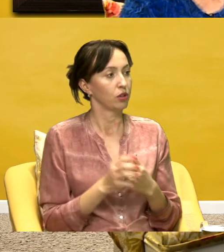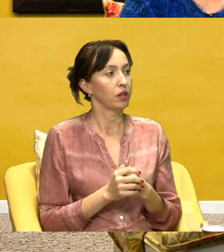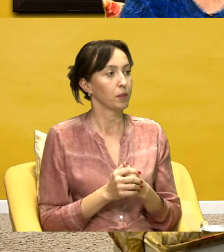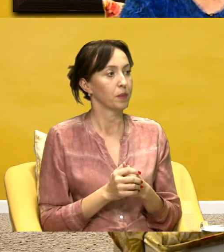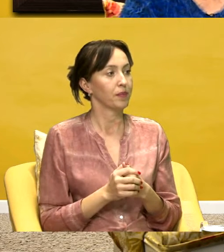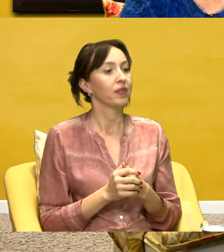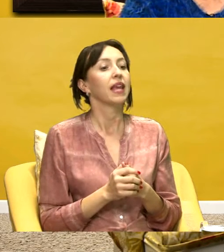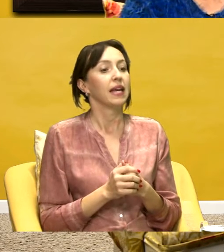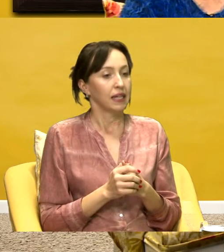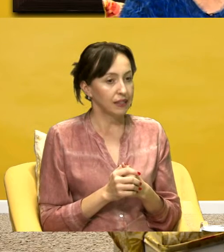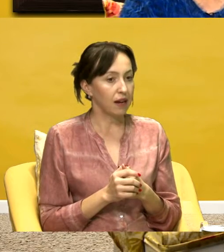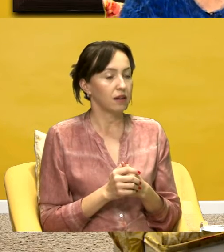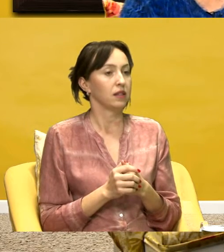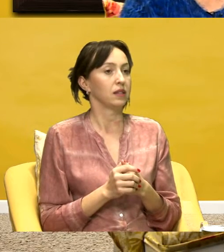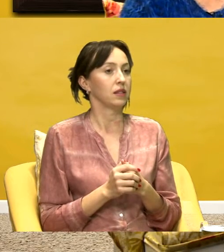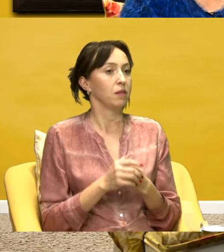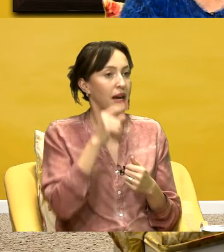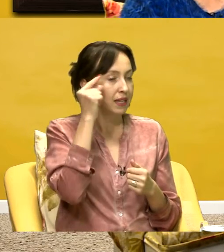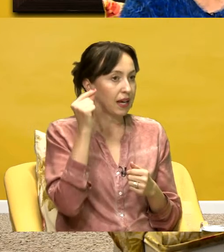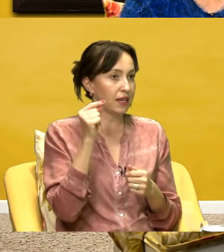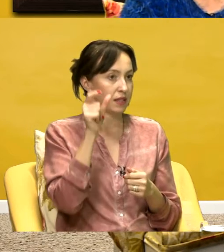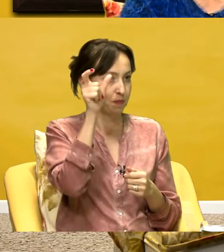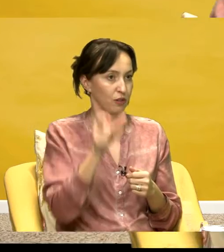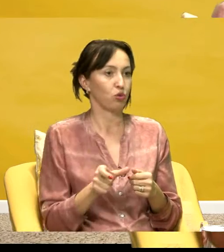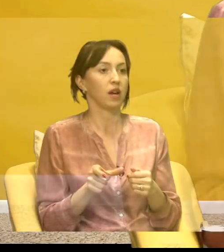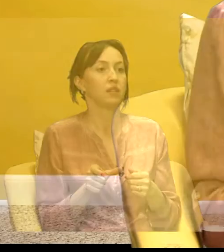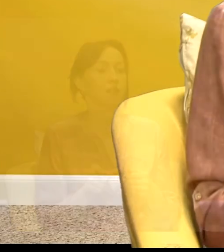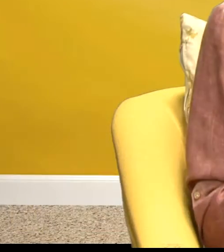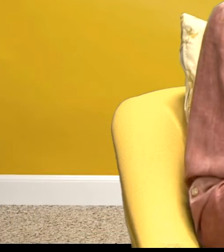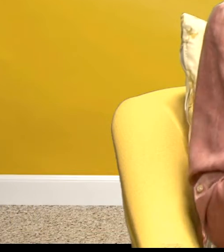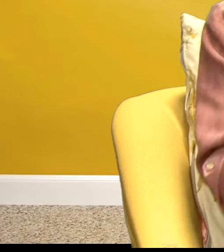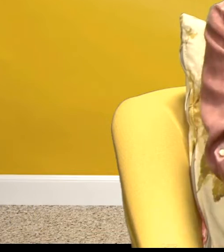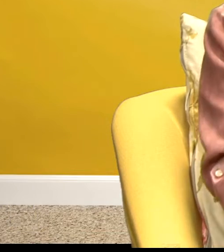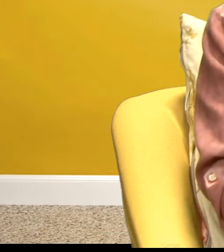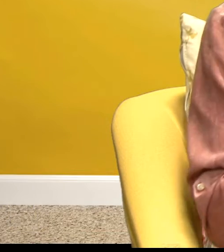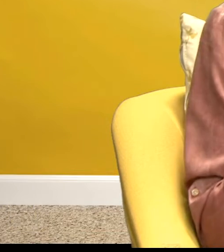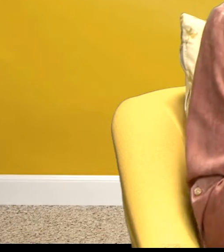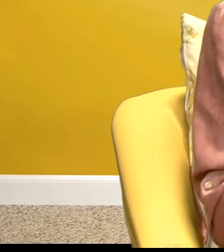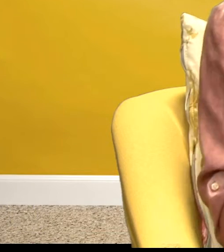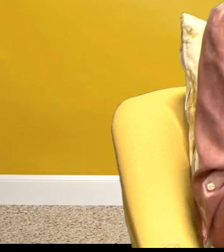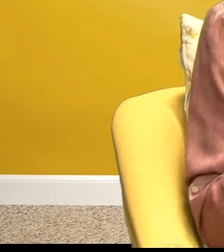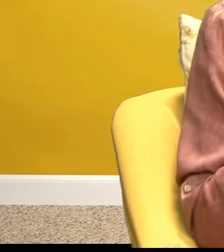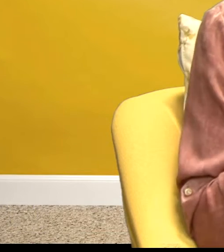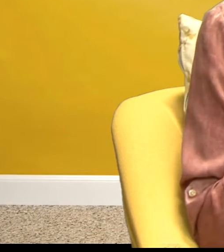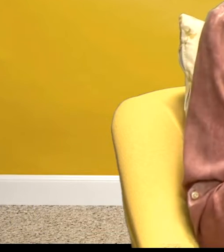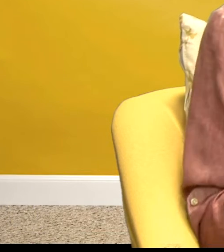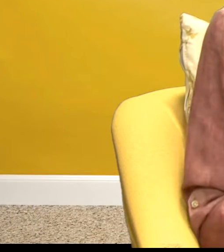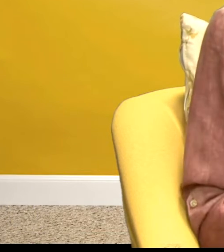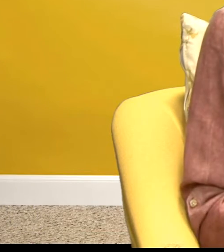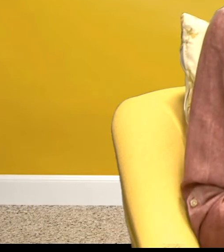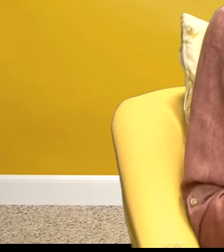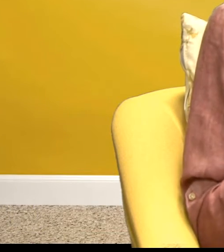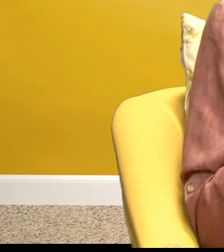această dizabilitate? Da. Maria este persoană cu deficiență de auz, la fel și